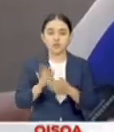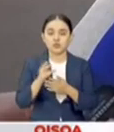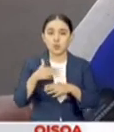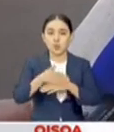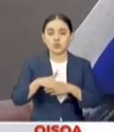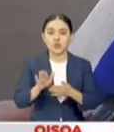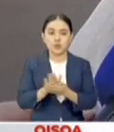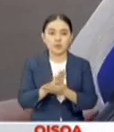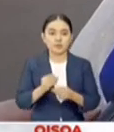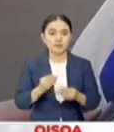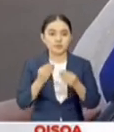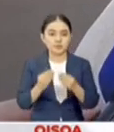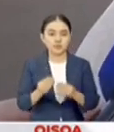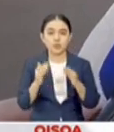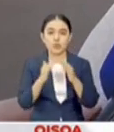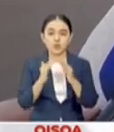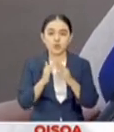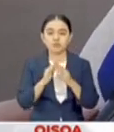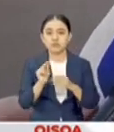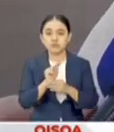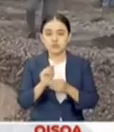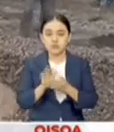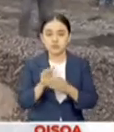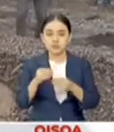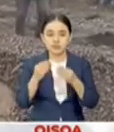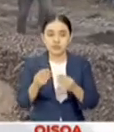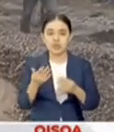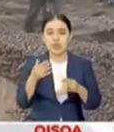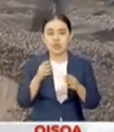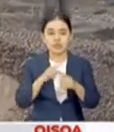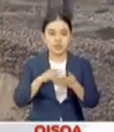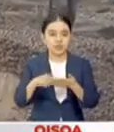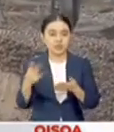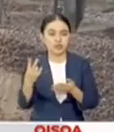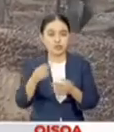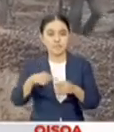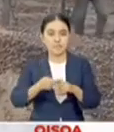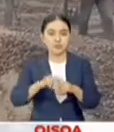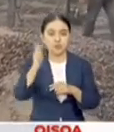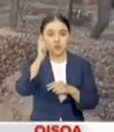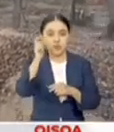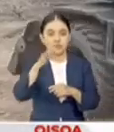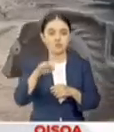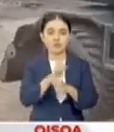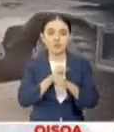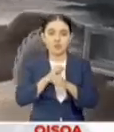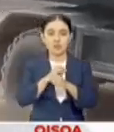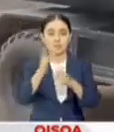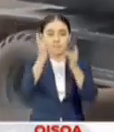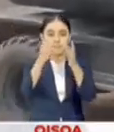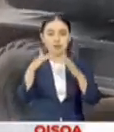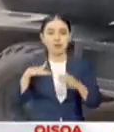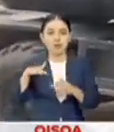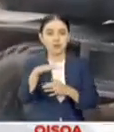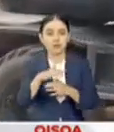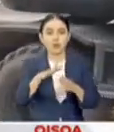ko'chalarni obod qilib berishyapti. Uylarni obod qilishyapti. Ta'kidlash joizki, mazkur mahallada aholi hordiq chiqaradigan madaniy maskanlar